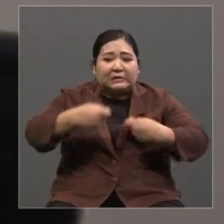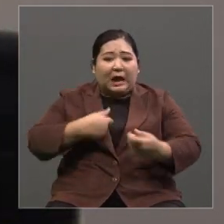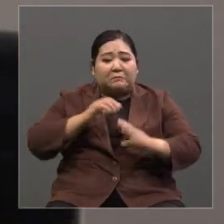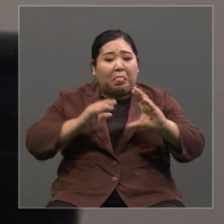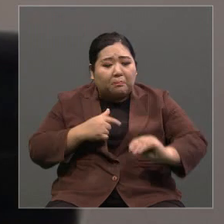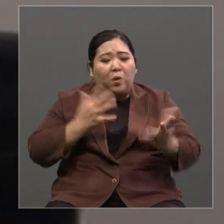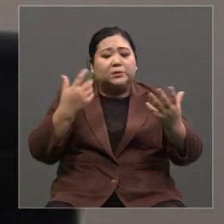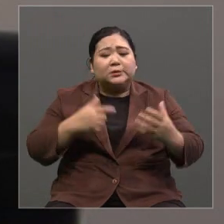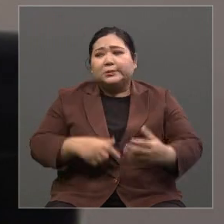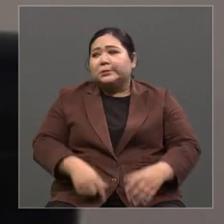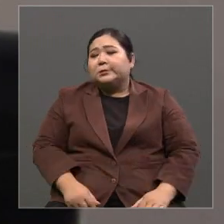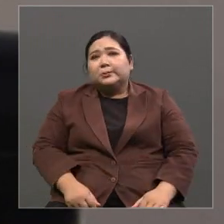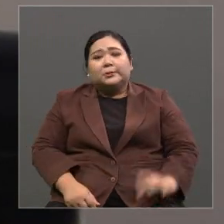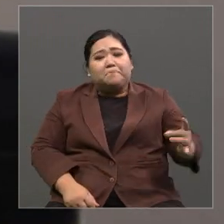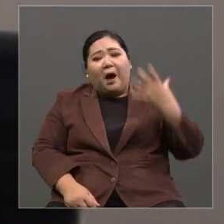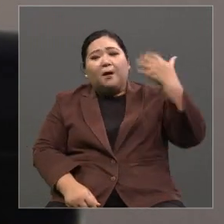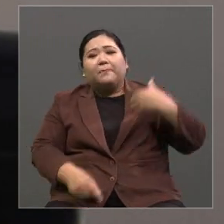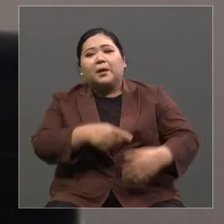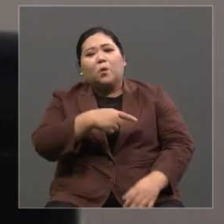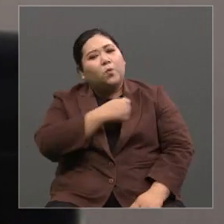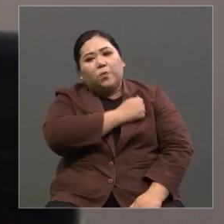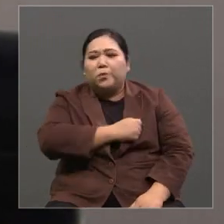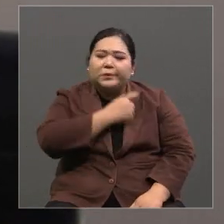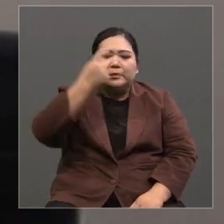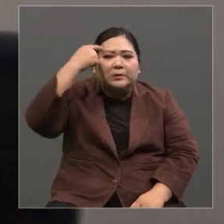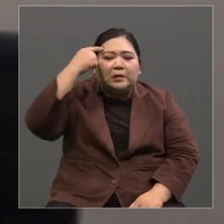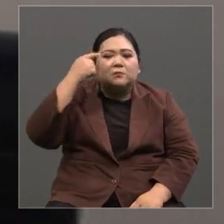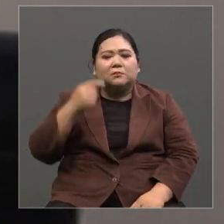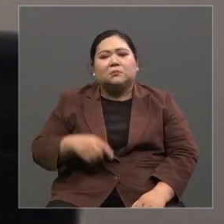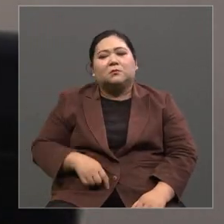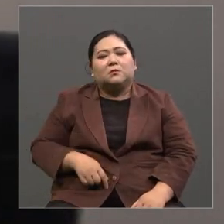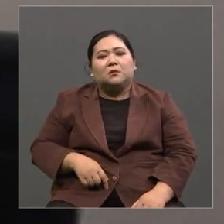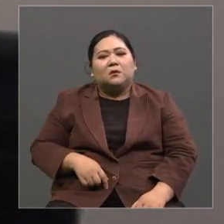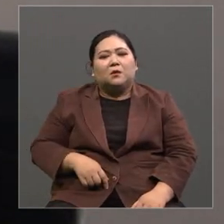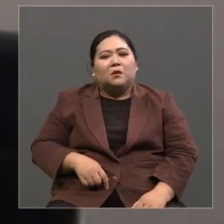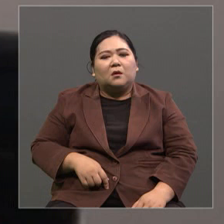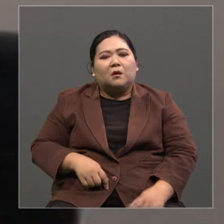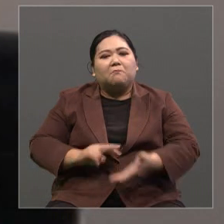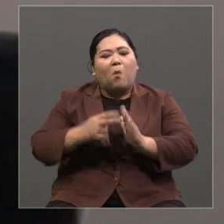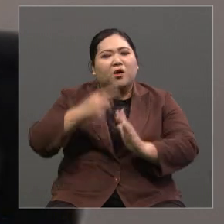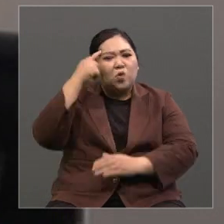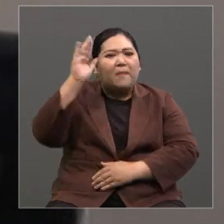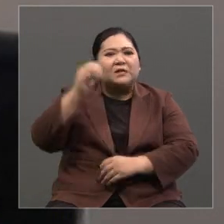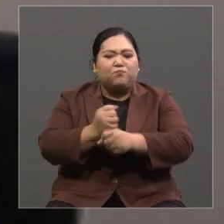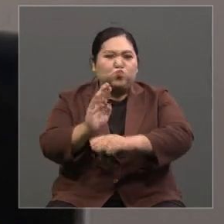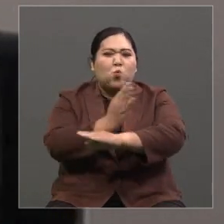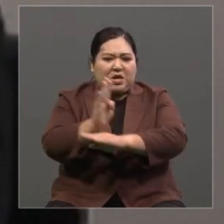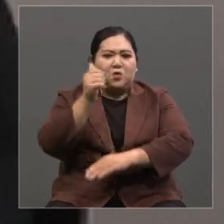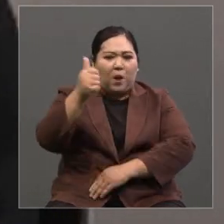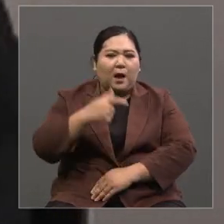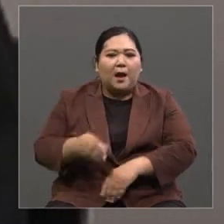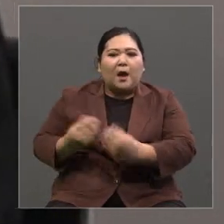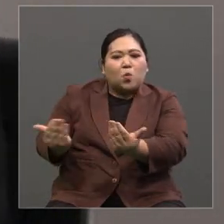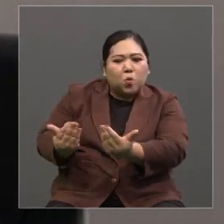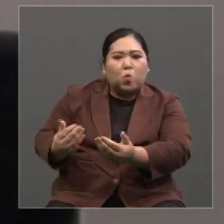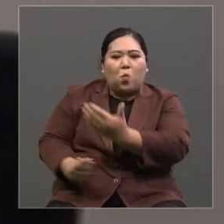ก็เลยกลับมาคิดเนี่ยนะครับว่าถ้าอย่างนี้เนี่ยผมควรจะทำในแนวธุรกิจอ่ะเพื่อที่จะให้ลูกผมได้เรียน